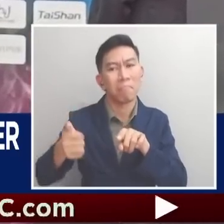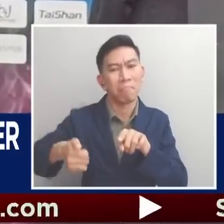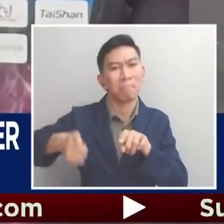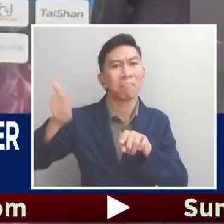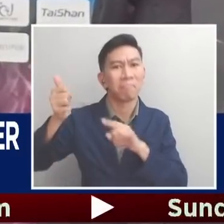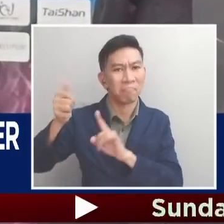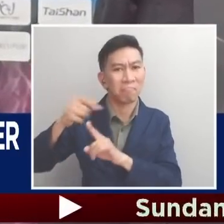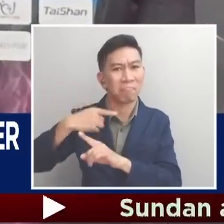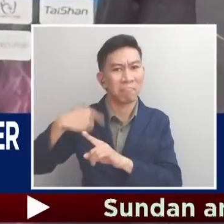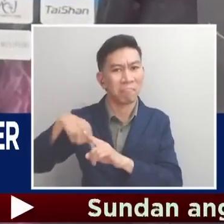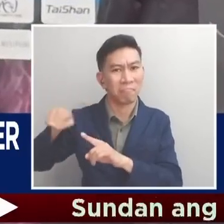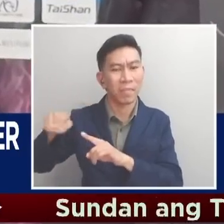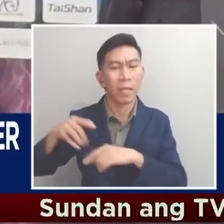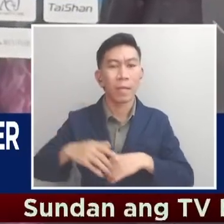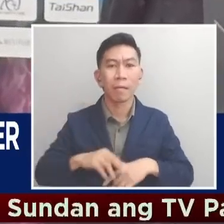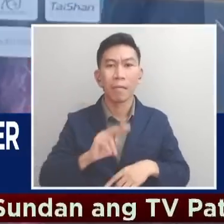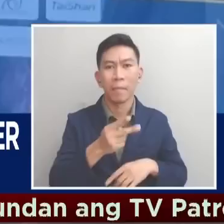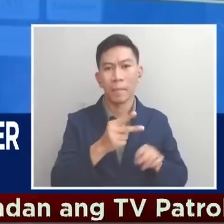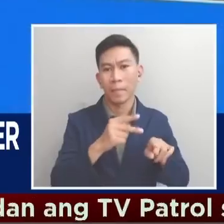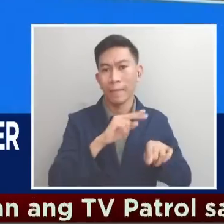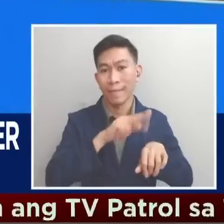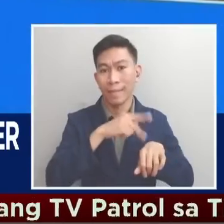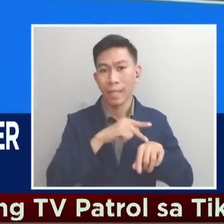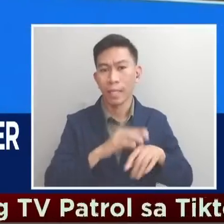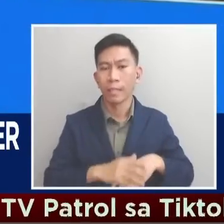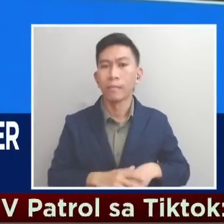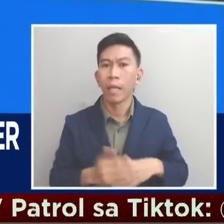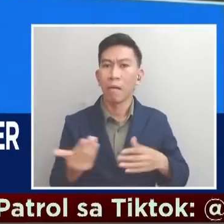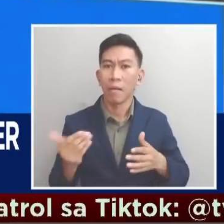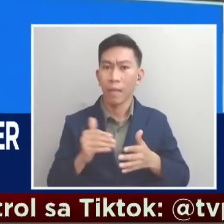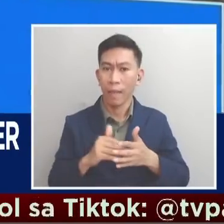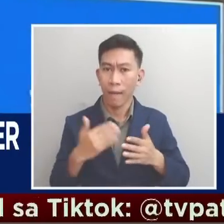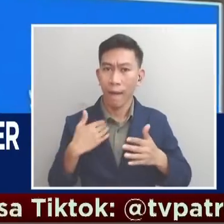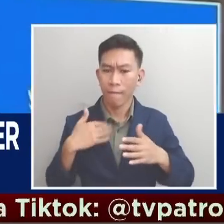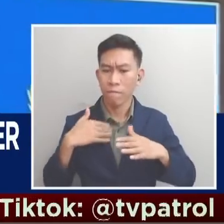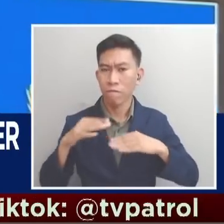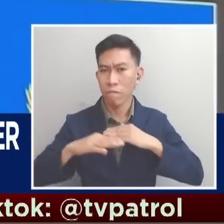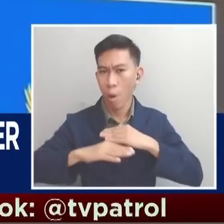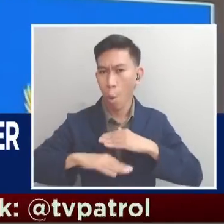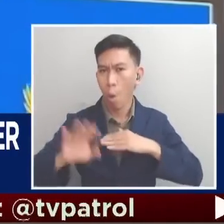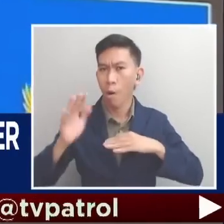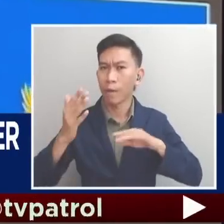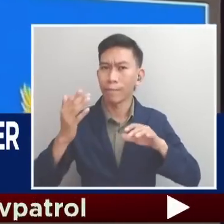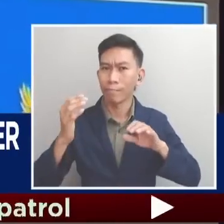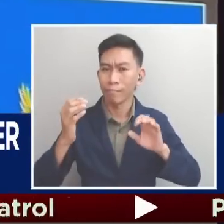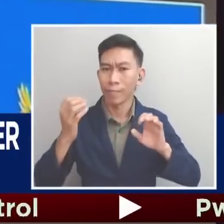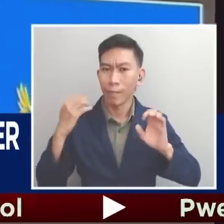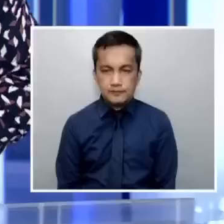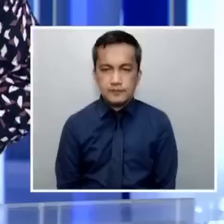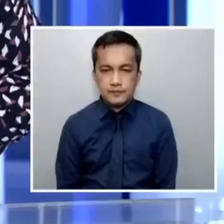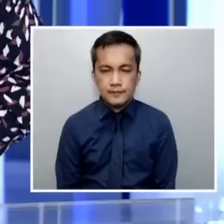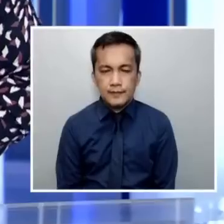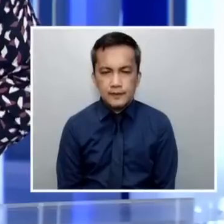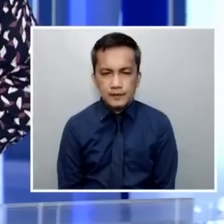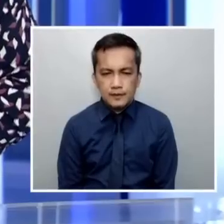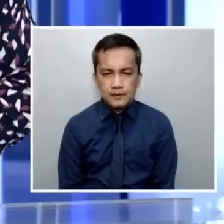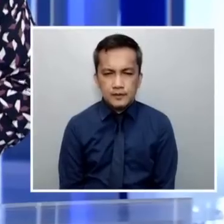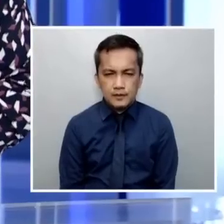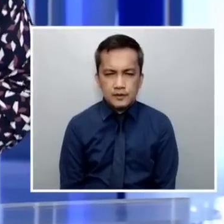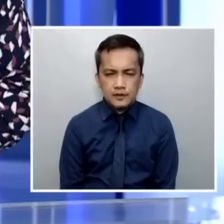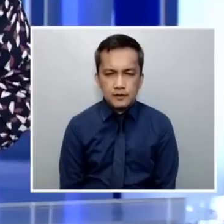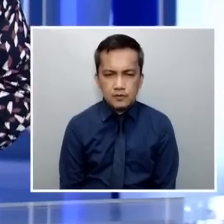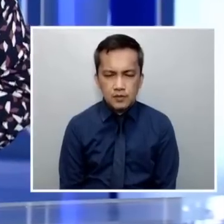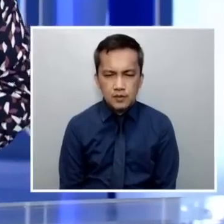panalo. Lumaban din sa floor exercise final si Eldrew at nagtapos siya sa 7th pwesto.